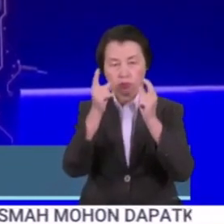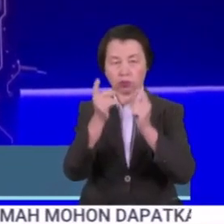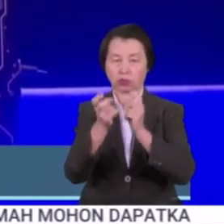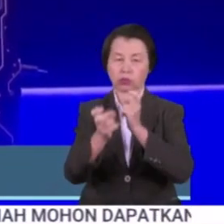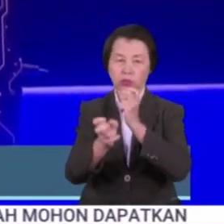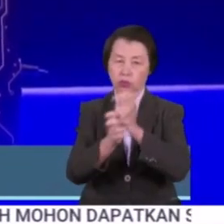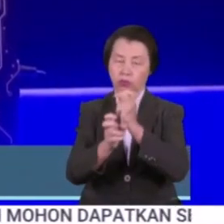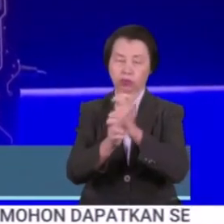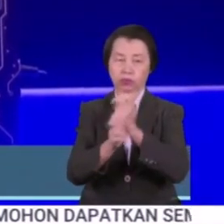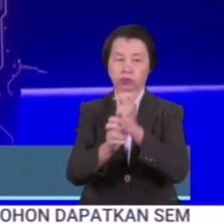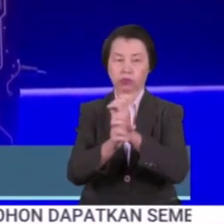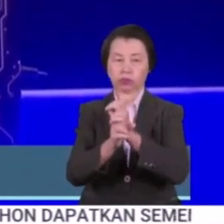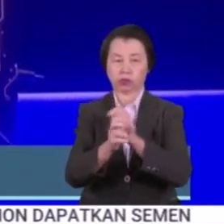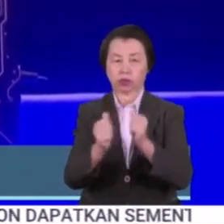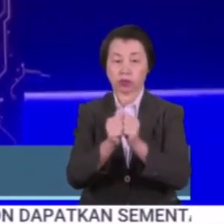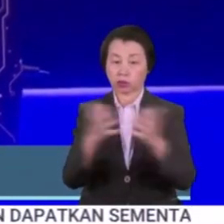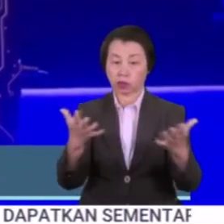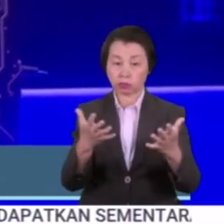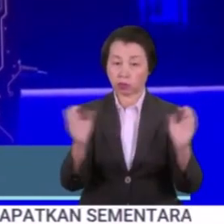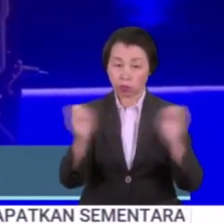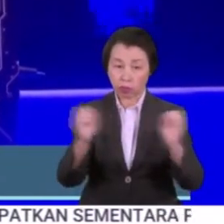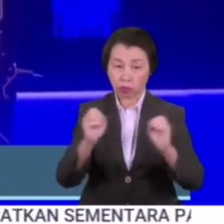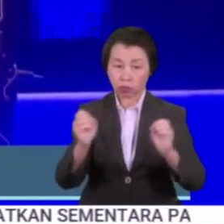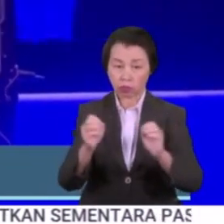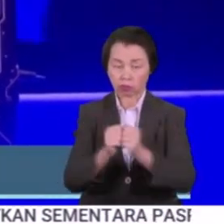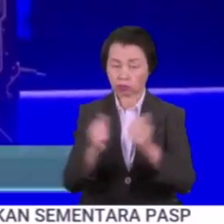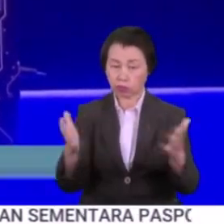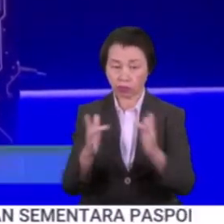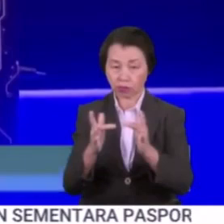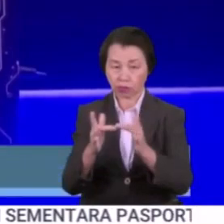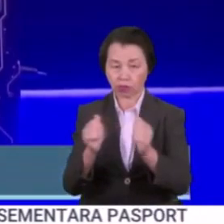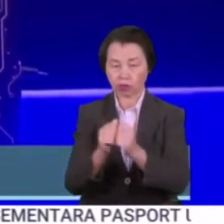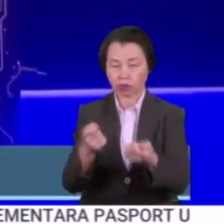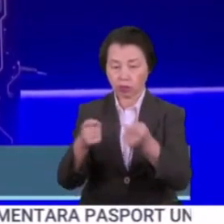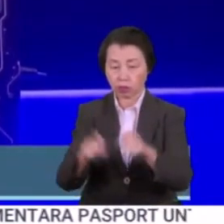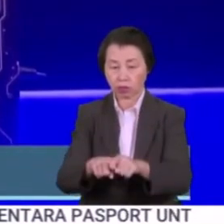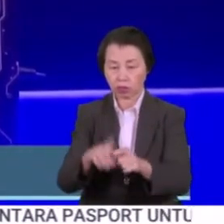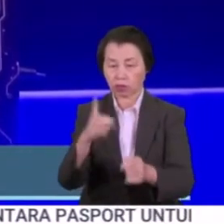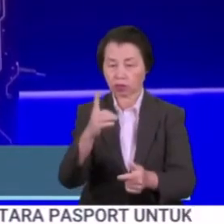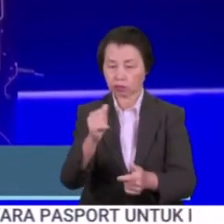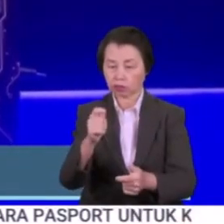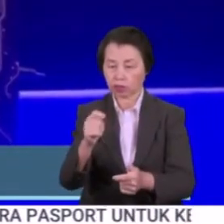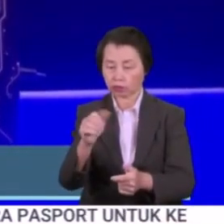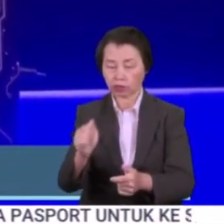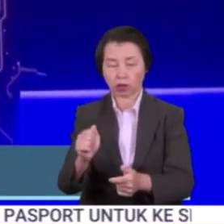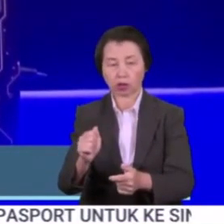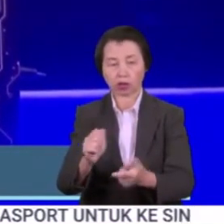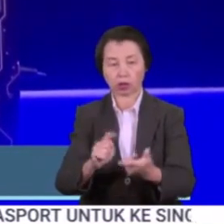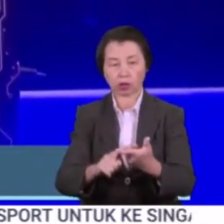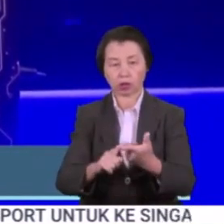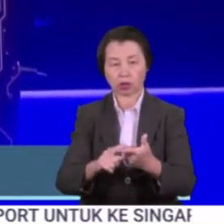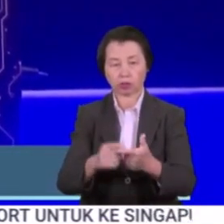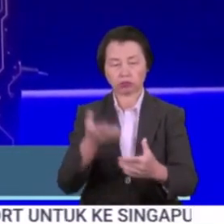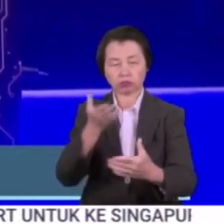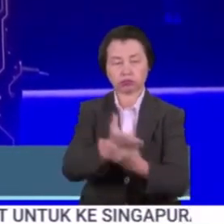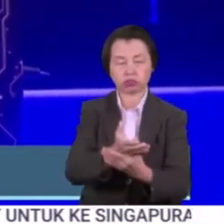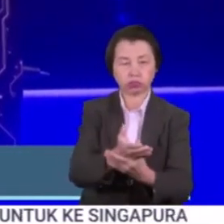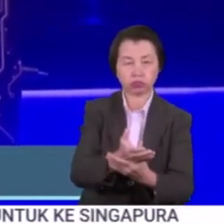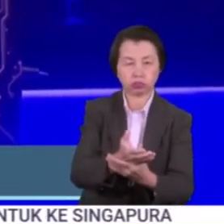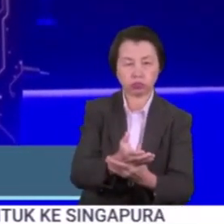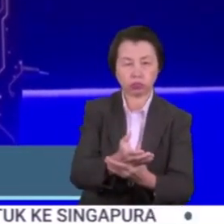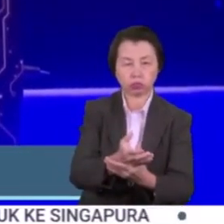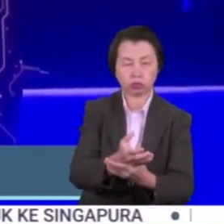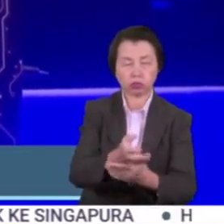critical. Without them, incidents such as data breaches to disruptions